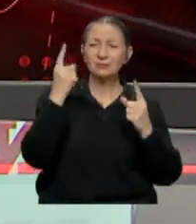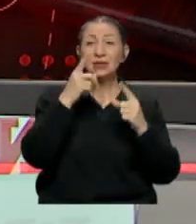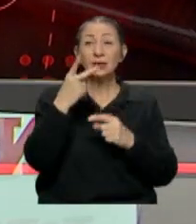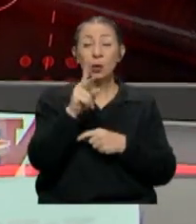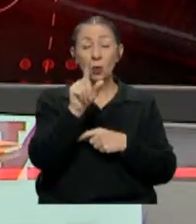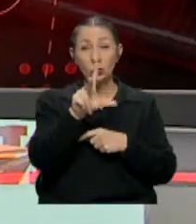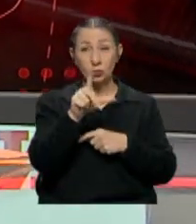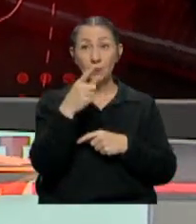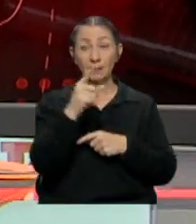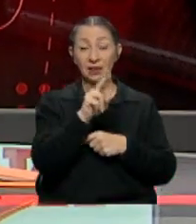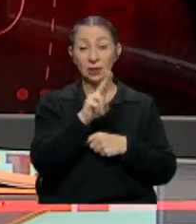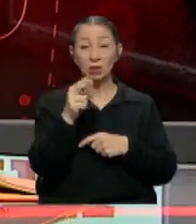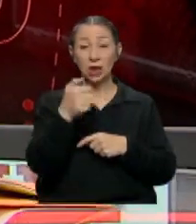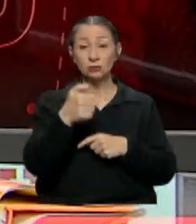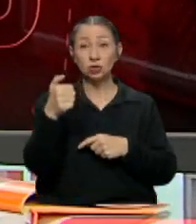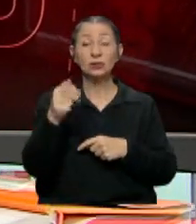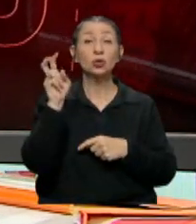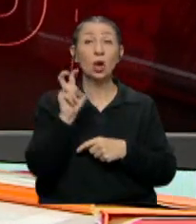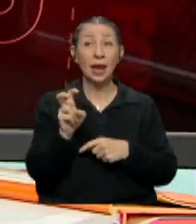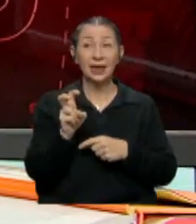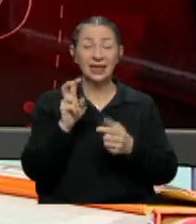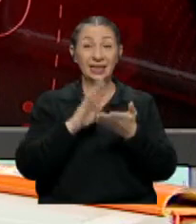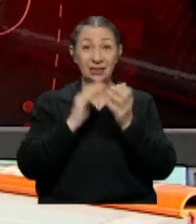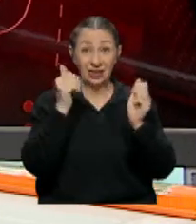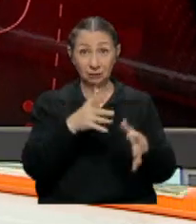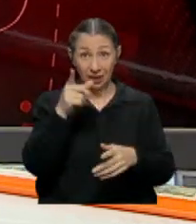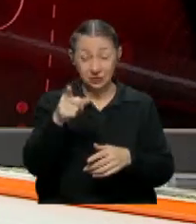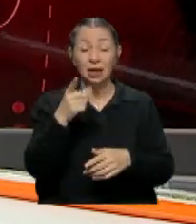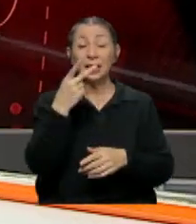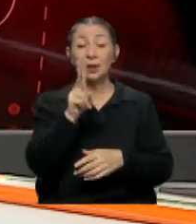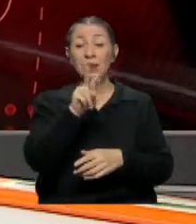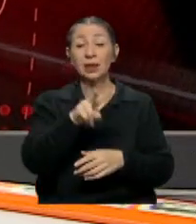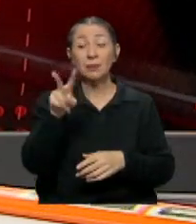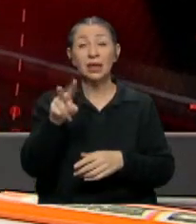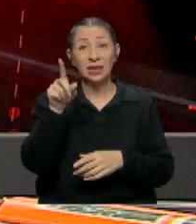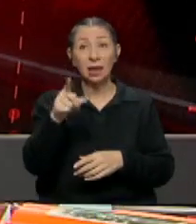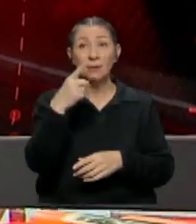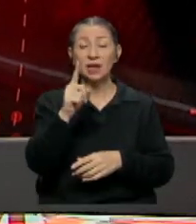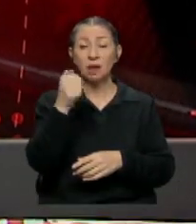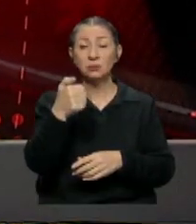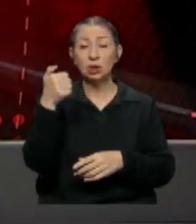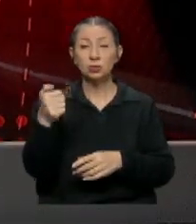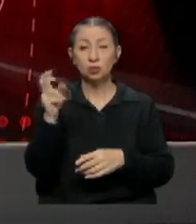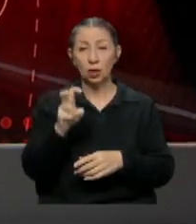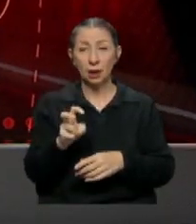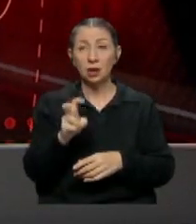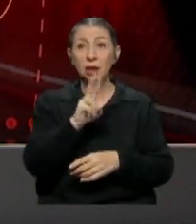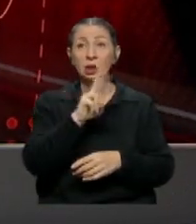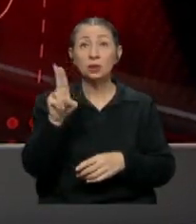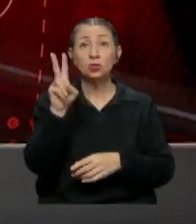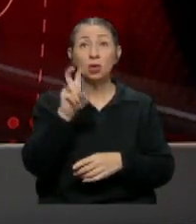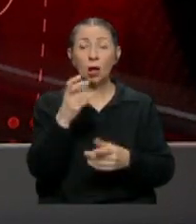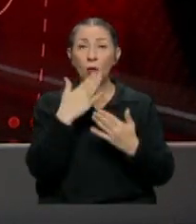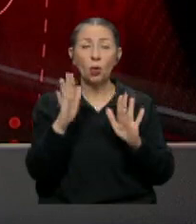2013'te 1766 dolar kıdem tazminatı. 2022'de 1066 dolar. 700 dolar